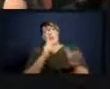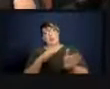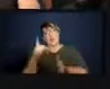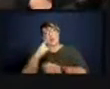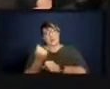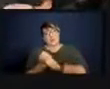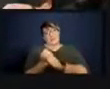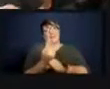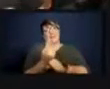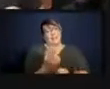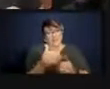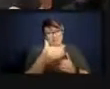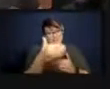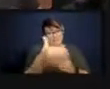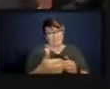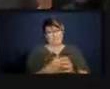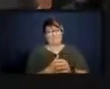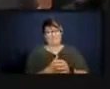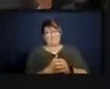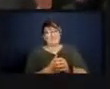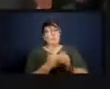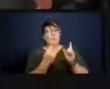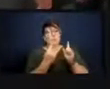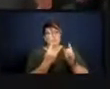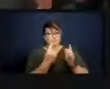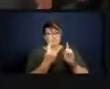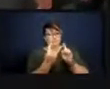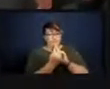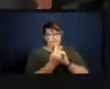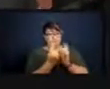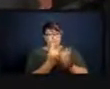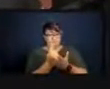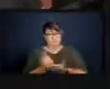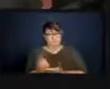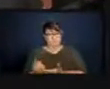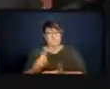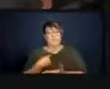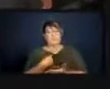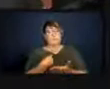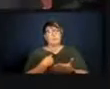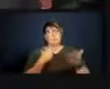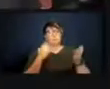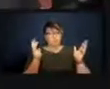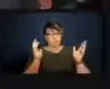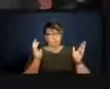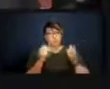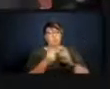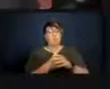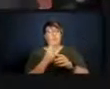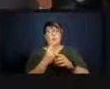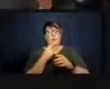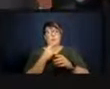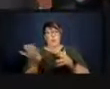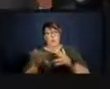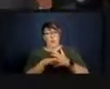kuhusu kazi ambayo mwenzangu ameweza kufanya. Kwa kweli tunakutana kila wiki,